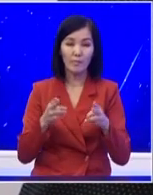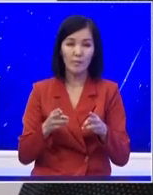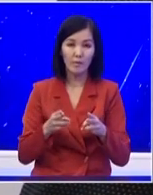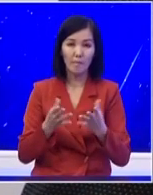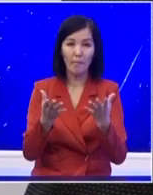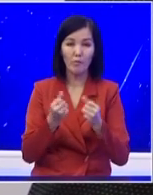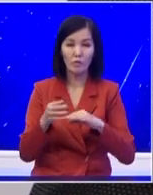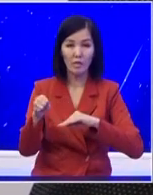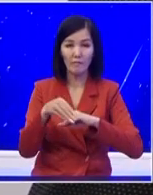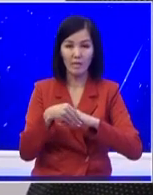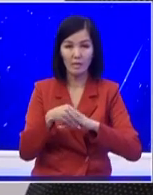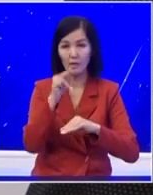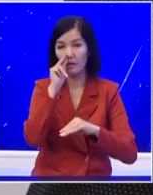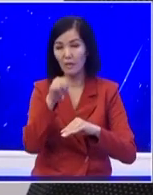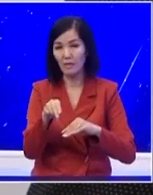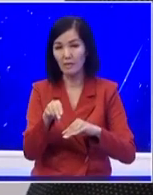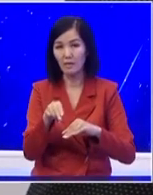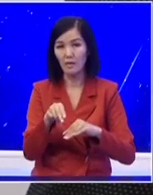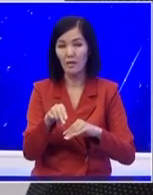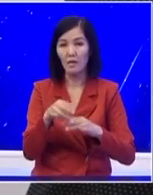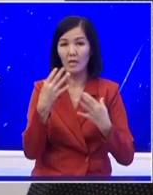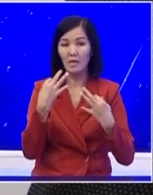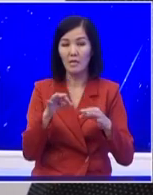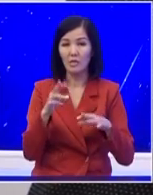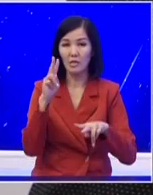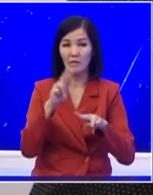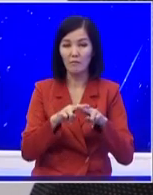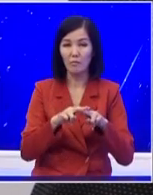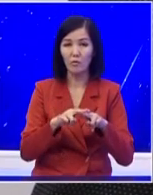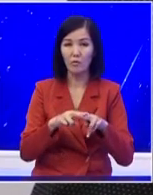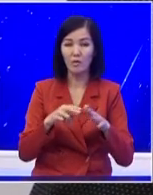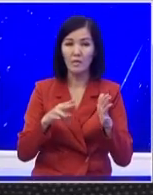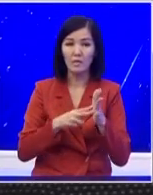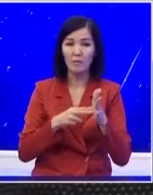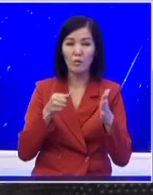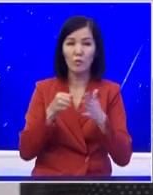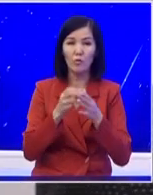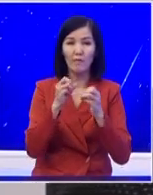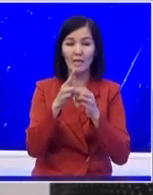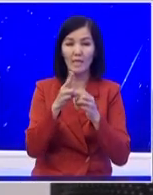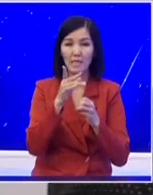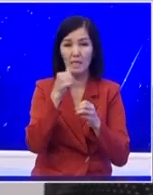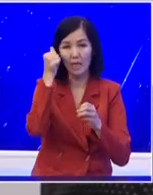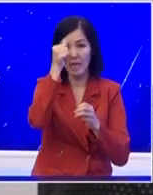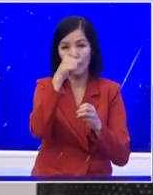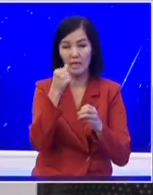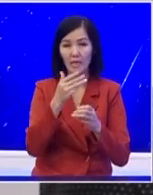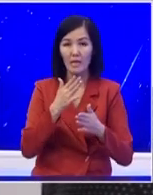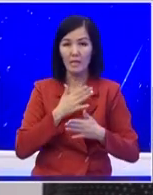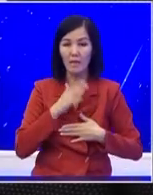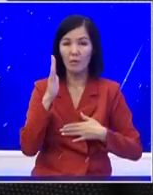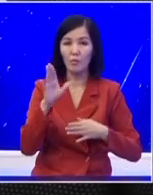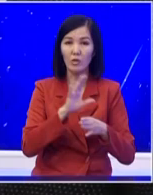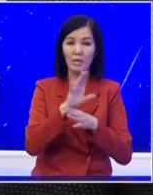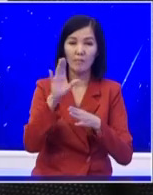есть получение взятки, им грозит лишение свободы от 7 до 12 лет лишения свободы. В отношении вышеуказанных лиц нами будет